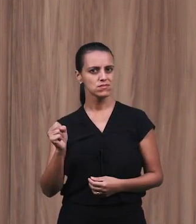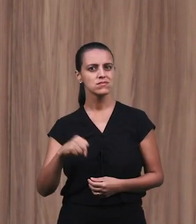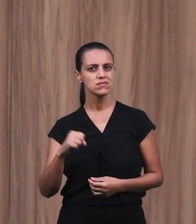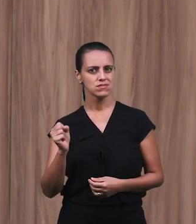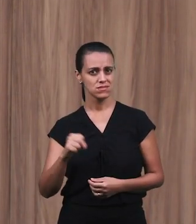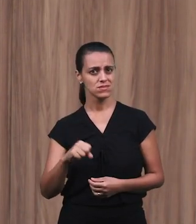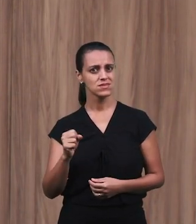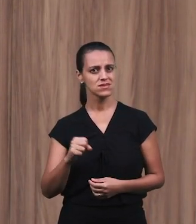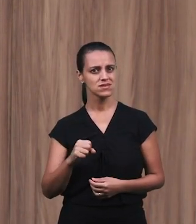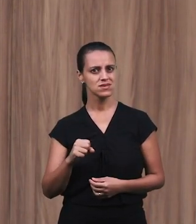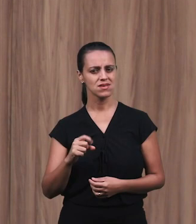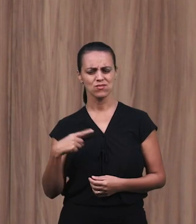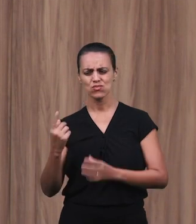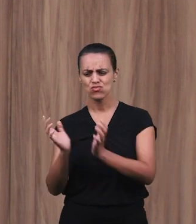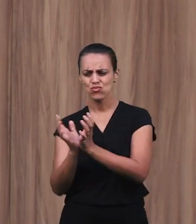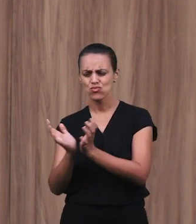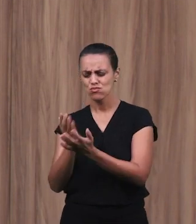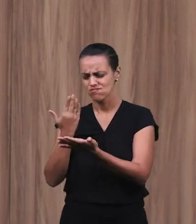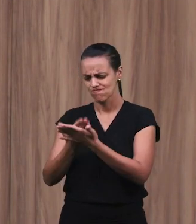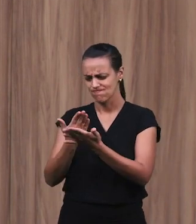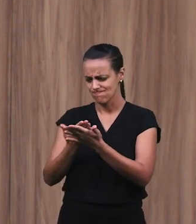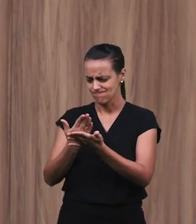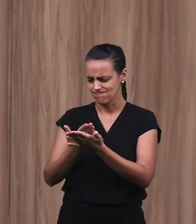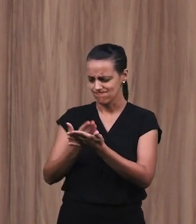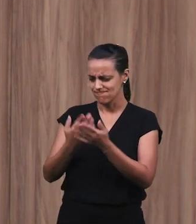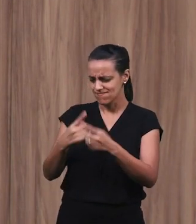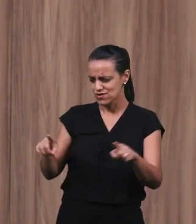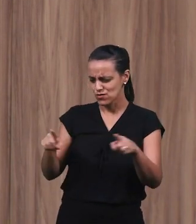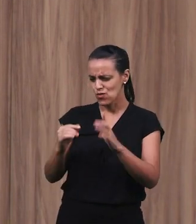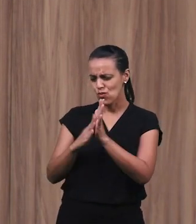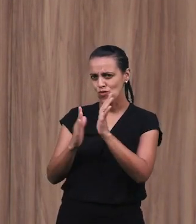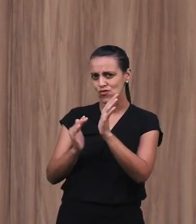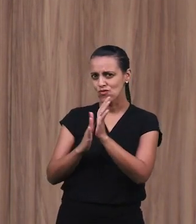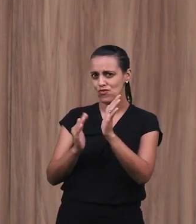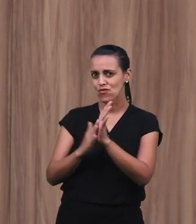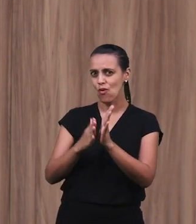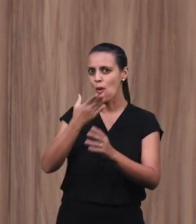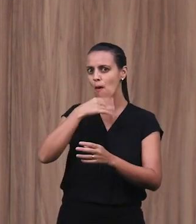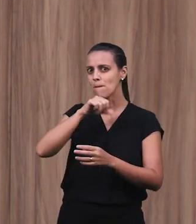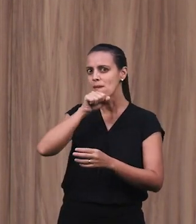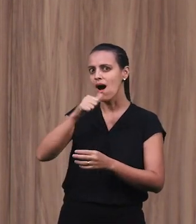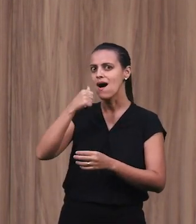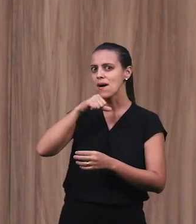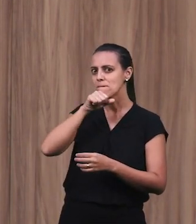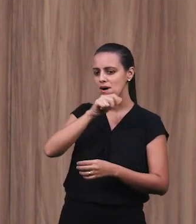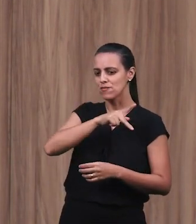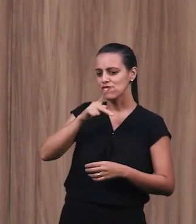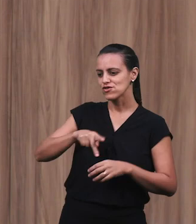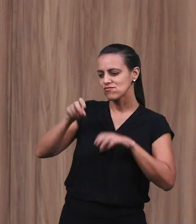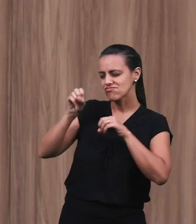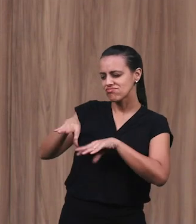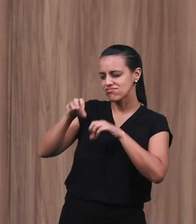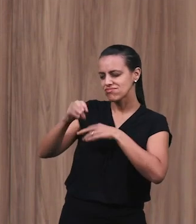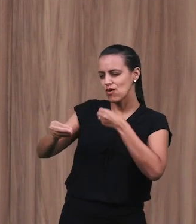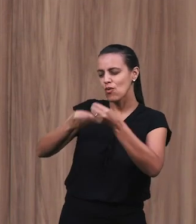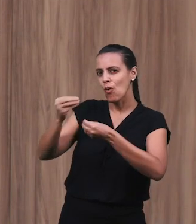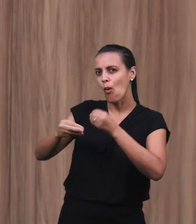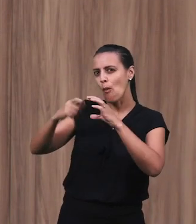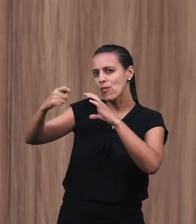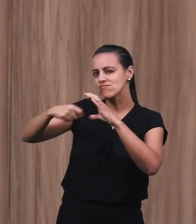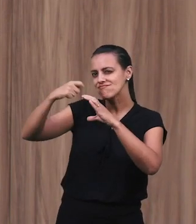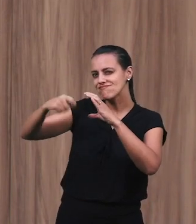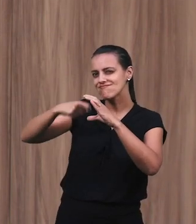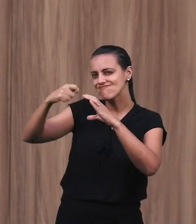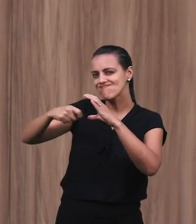classes ont étudié les louanges et les parents et les professeurs ont encouragé et enseigné comment faire la vidéo. Et